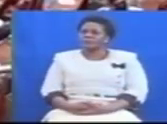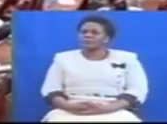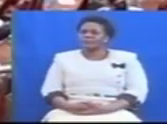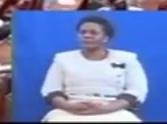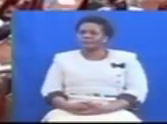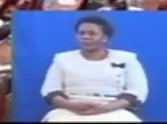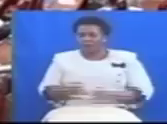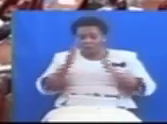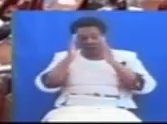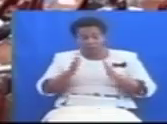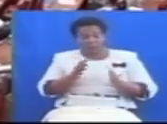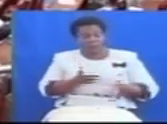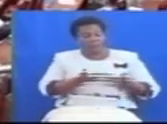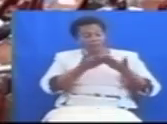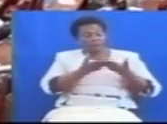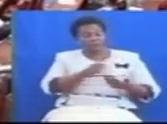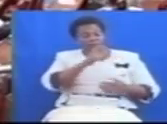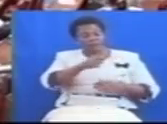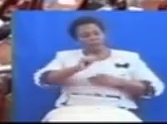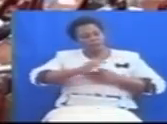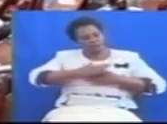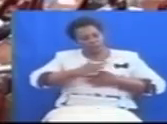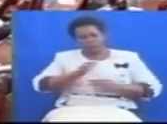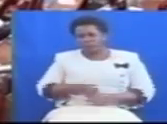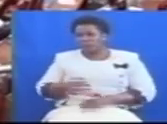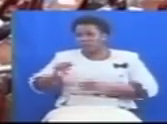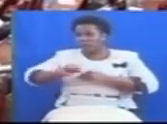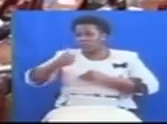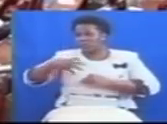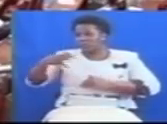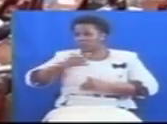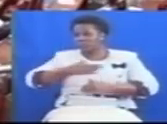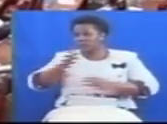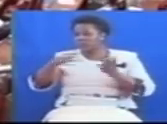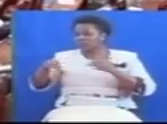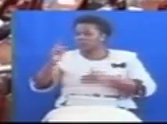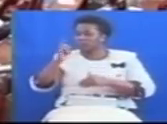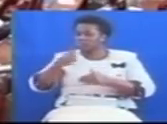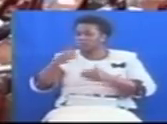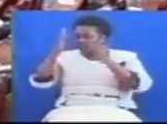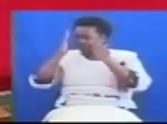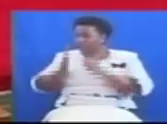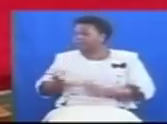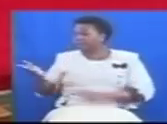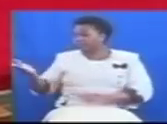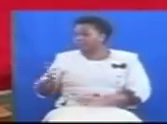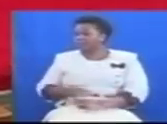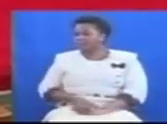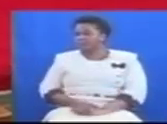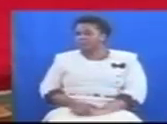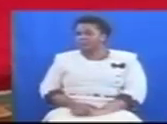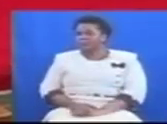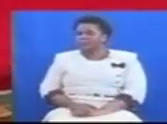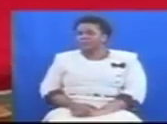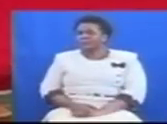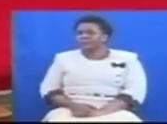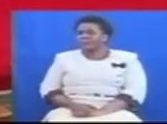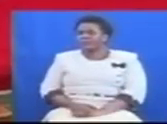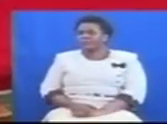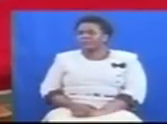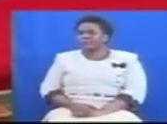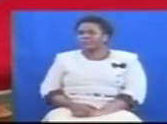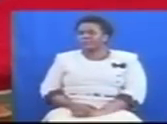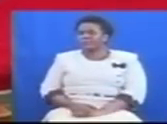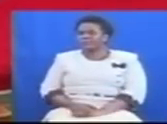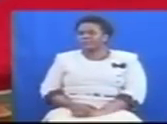Mheshimiwa Naibu Spika, nakushukuru. Mheshimiwa Naibu Spika, kwa niaba ya Waziri wa Nchi, Ofisi ya TAMISEMI, naomba nimjibu Mheshimiwa Kusato Chun, mbunge wa Mafinga,